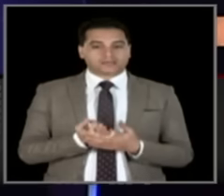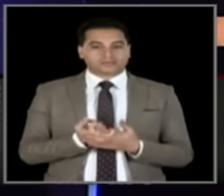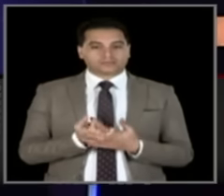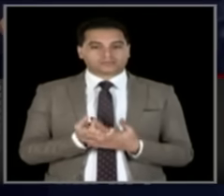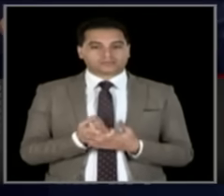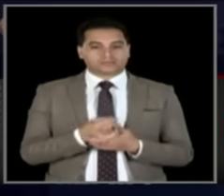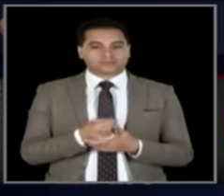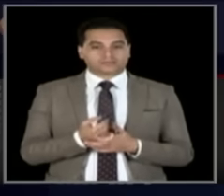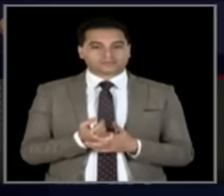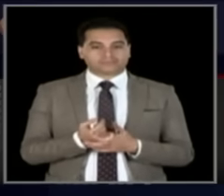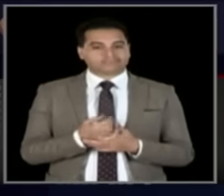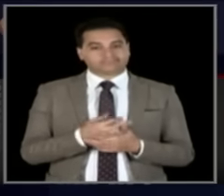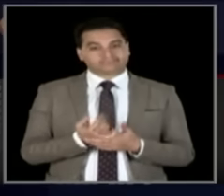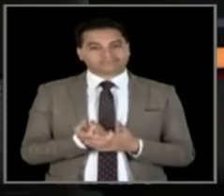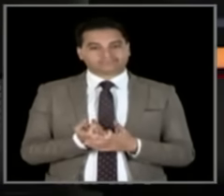فياريال.